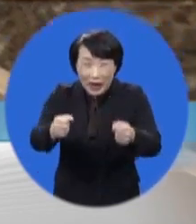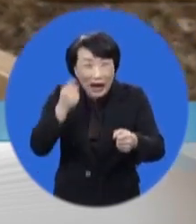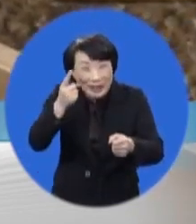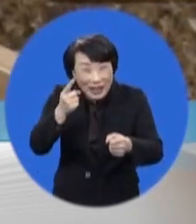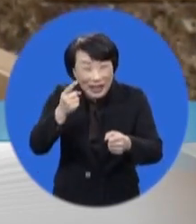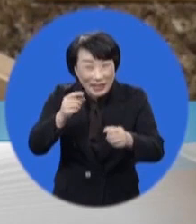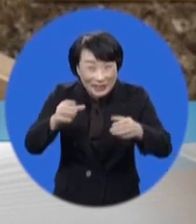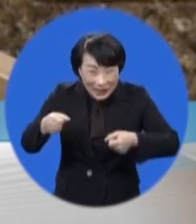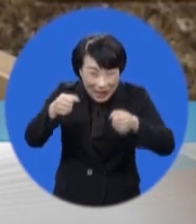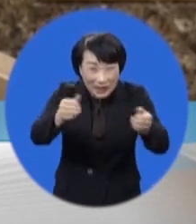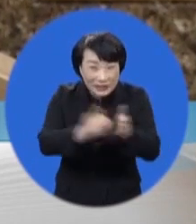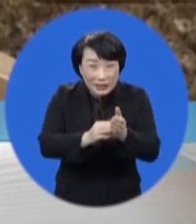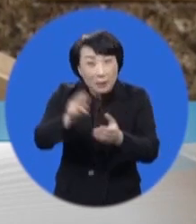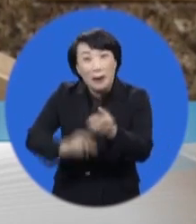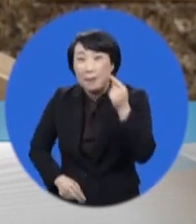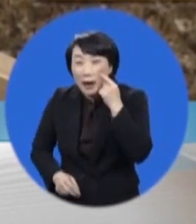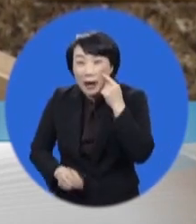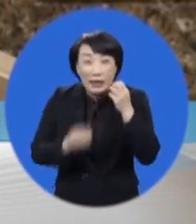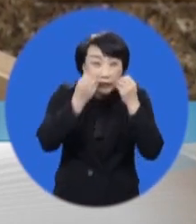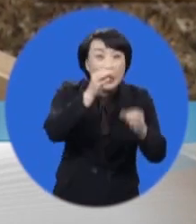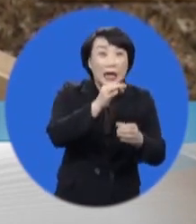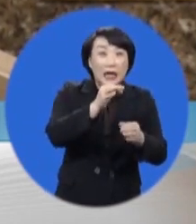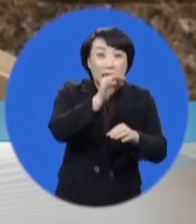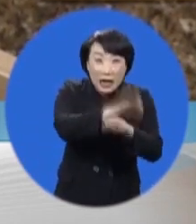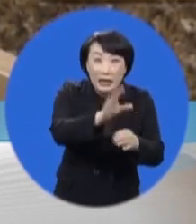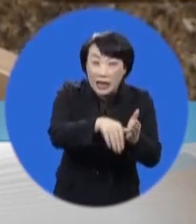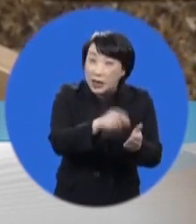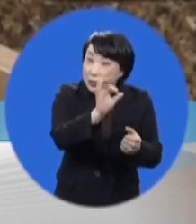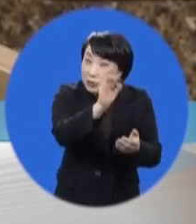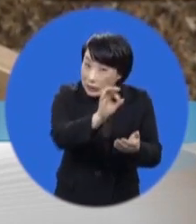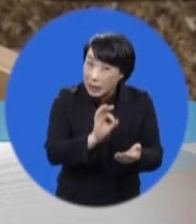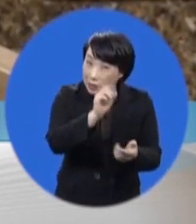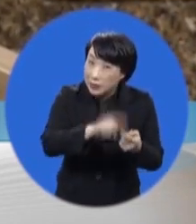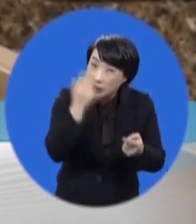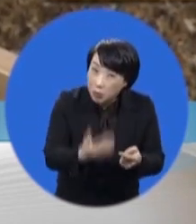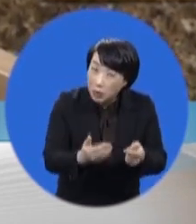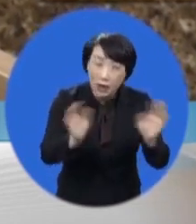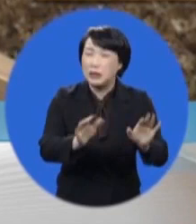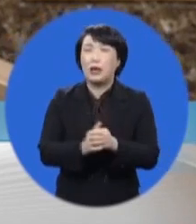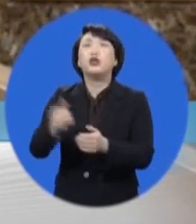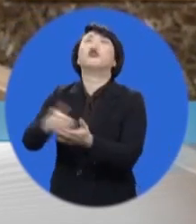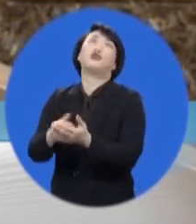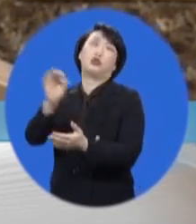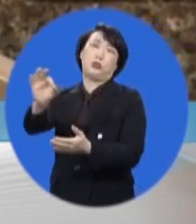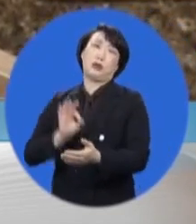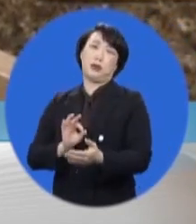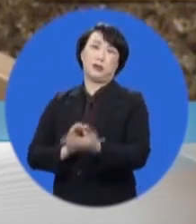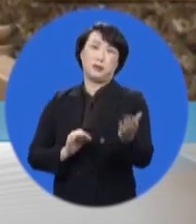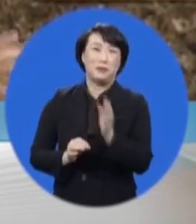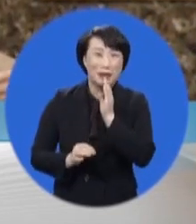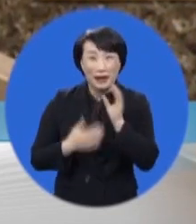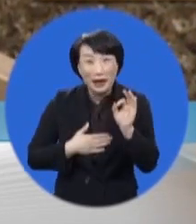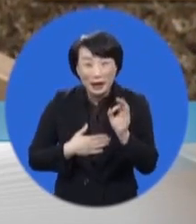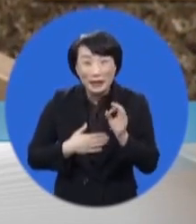달만 타고 팔아보세요. 새차 값받나 혼자 값받나? 반드시 혼자 값받아요. 무슨 말인지 아십니까? 이 세상은